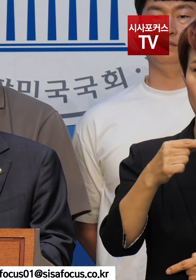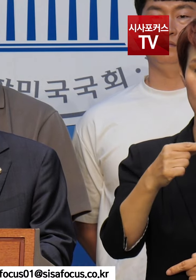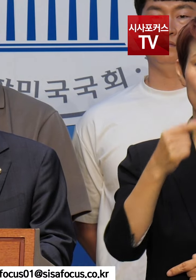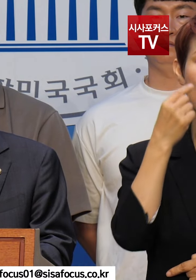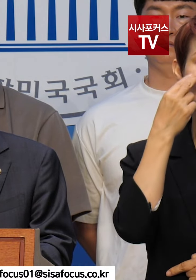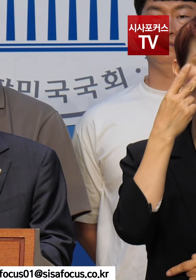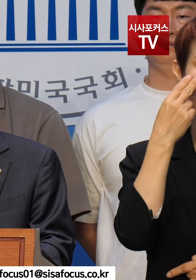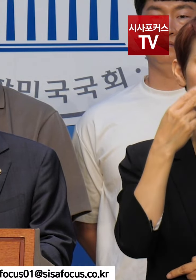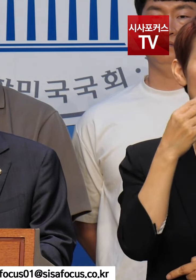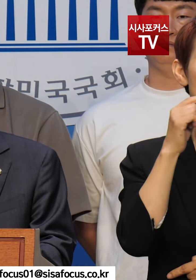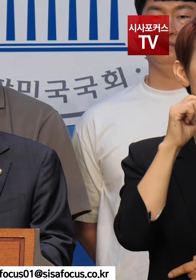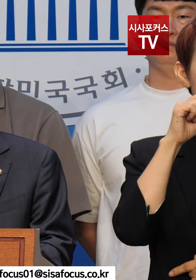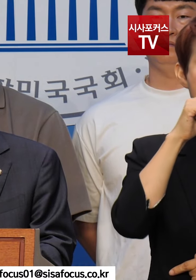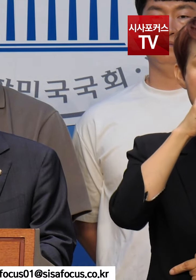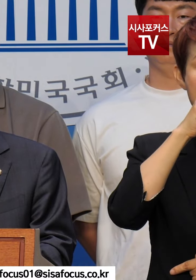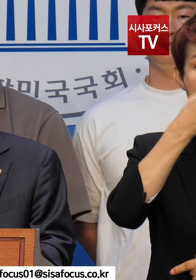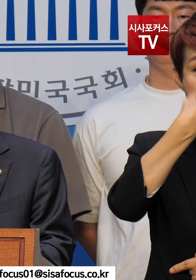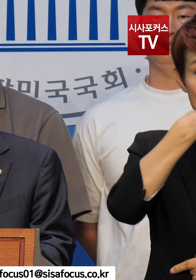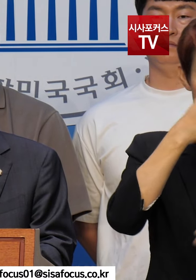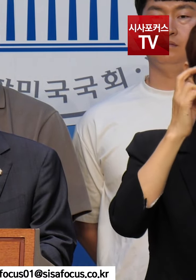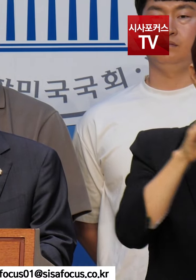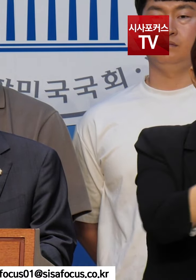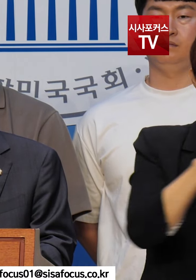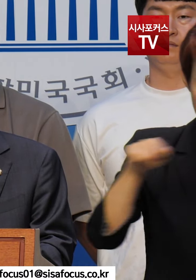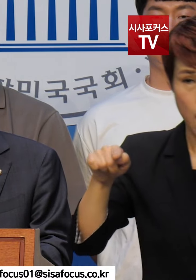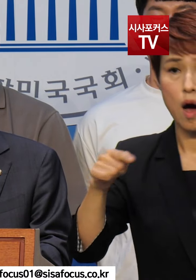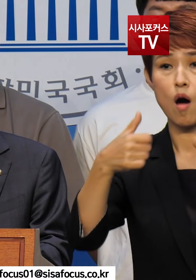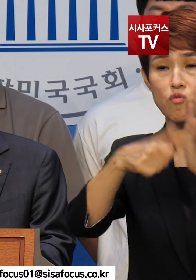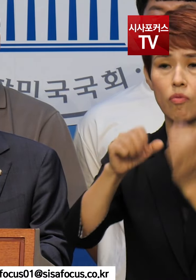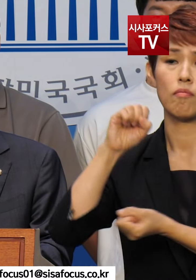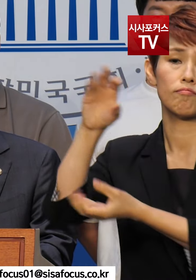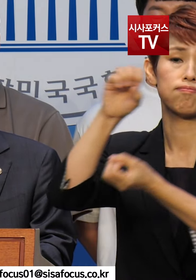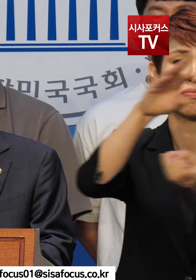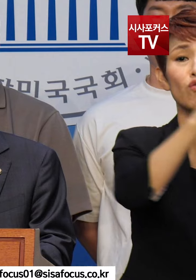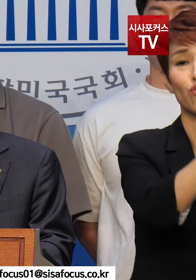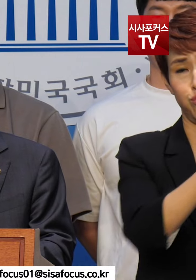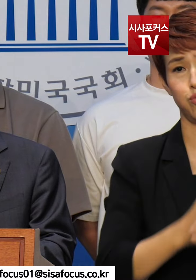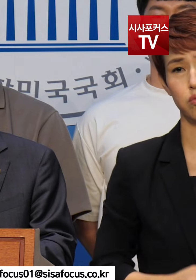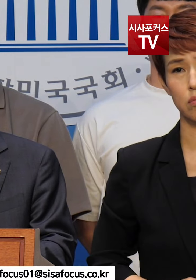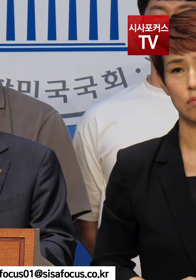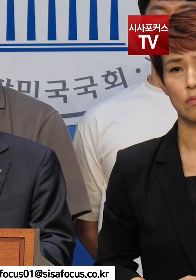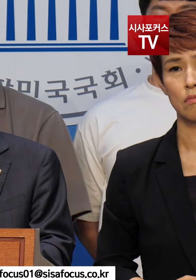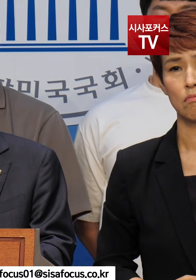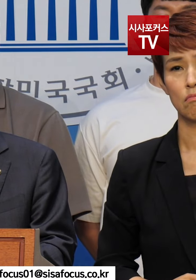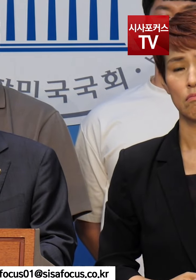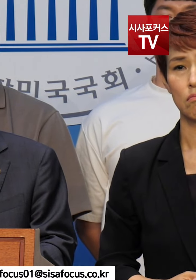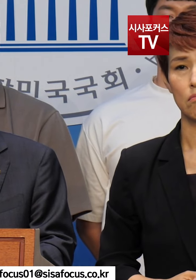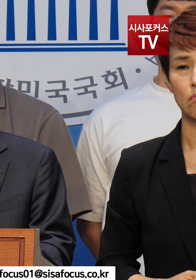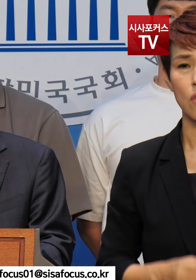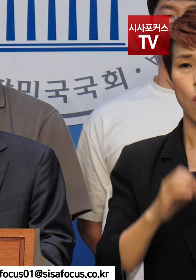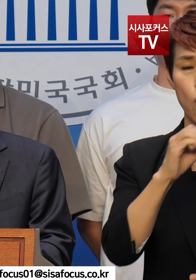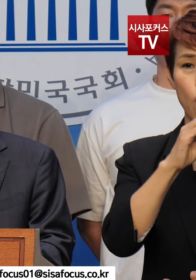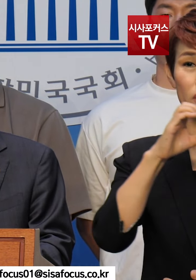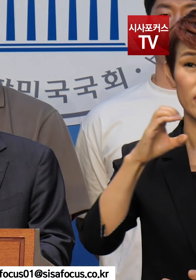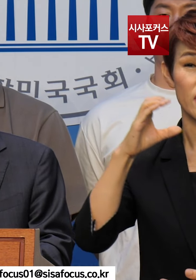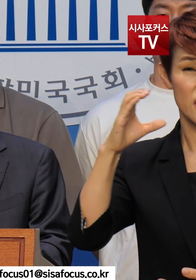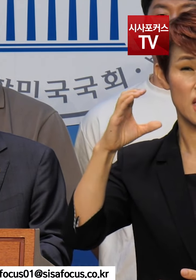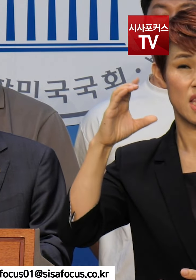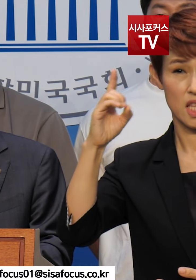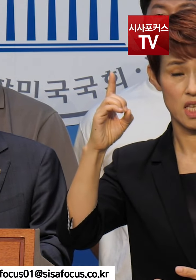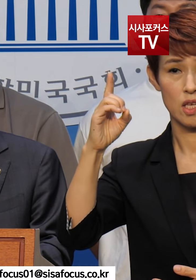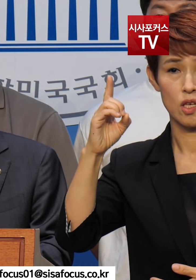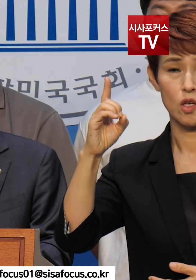등 글로벌 기업의 생산 제품을 납품하고 있습니다. OECD 다국적 기업 가이드라인은